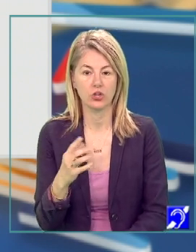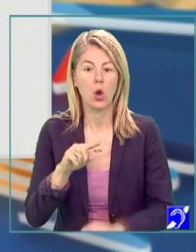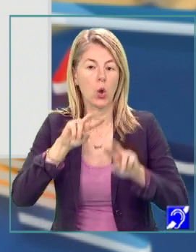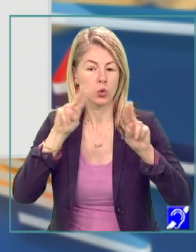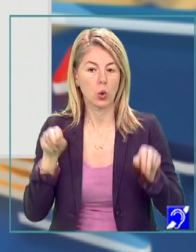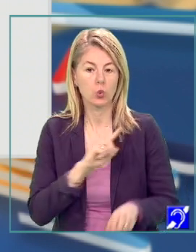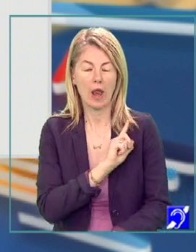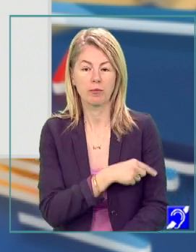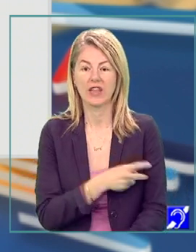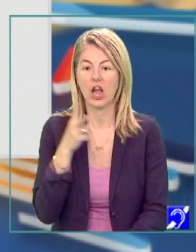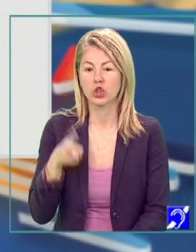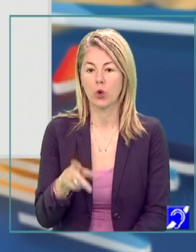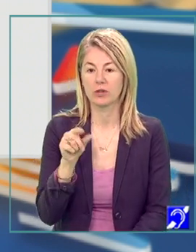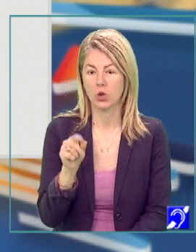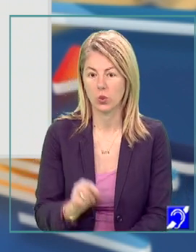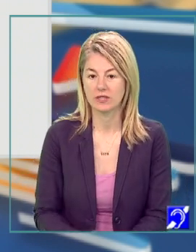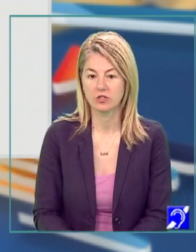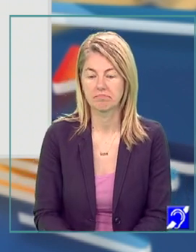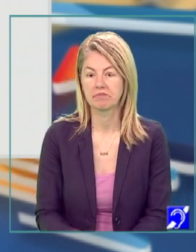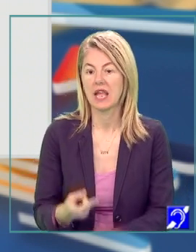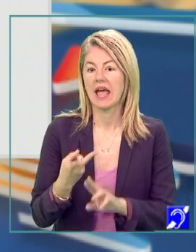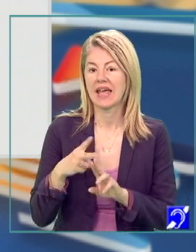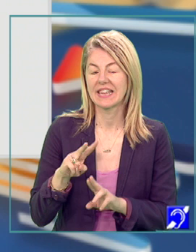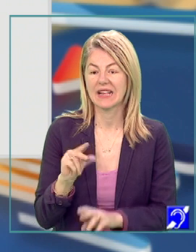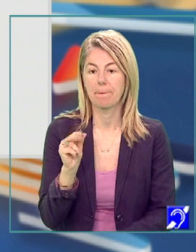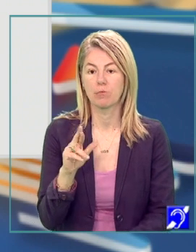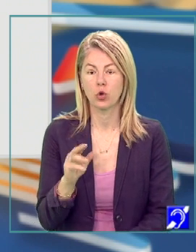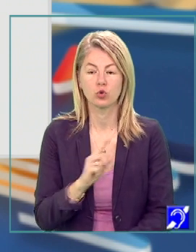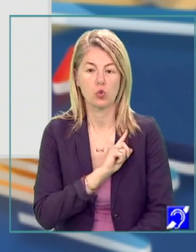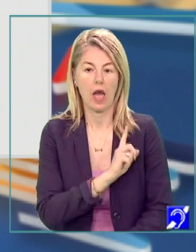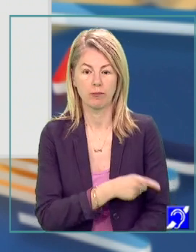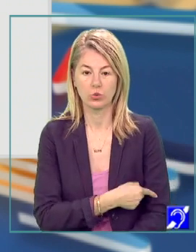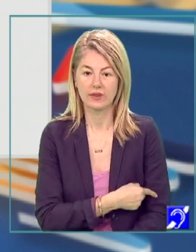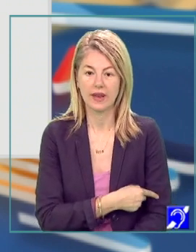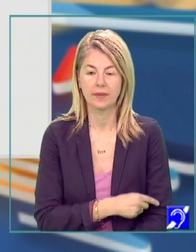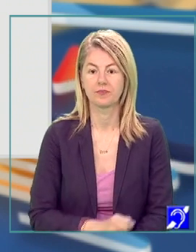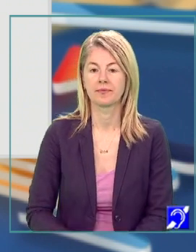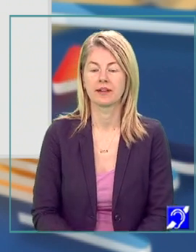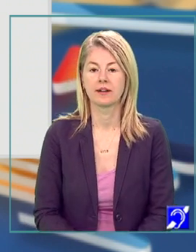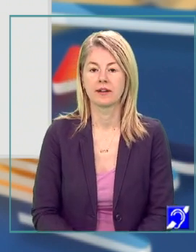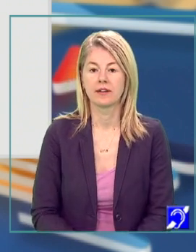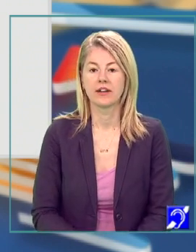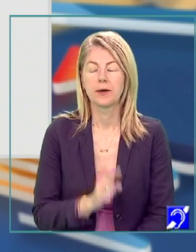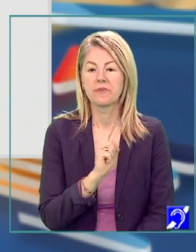la puterea 2020. Ridicăm produsul la putere prin ridicarea fiecărui